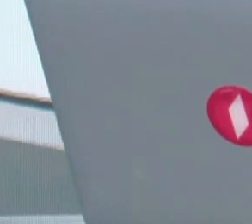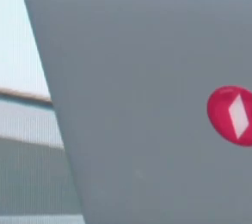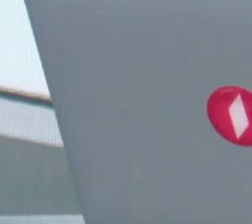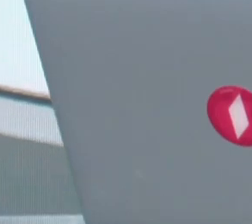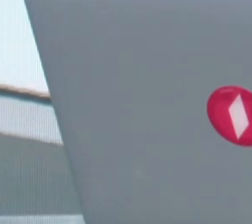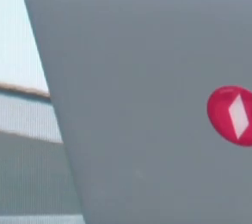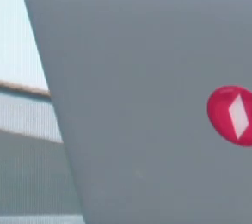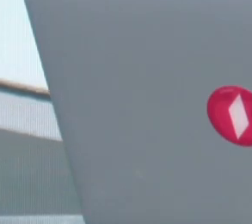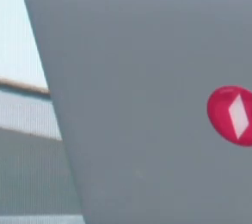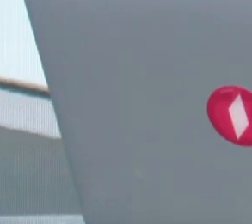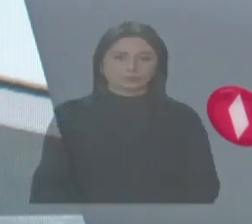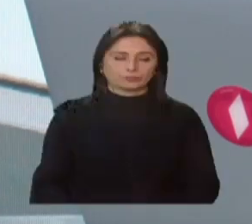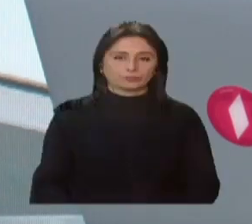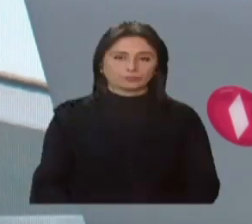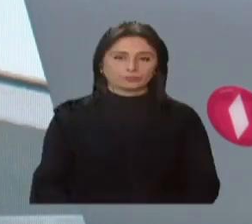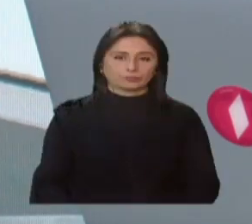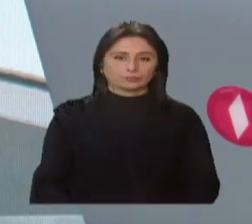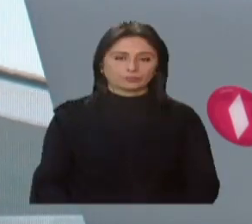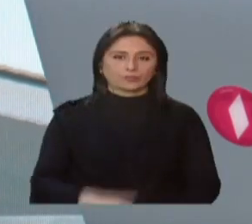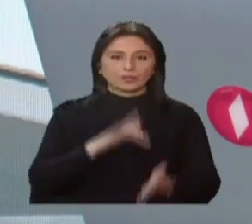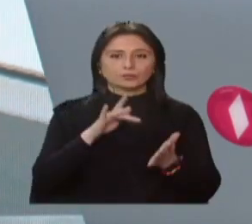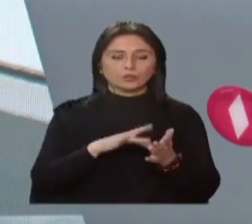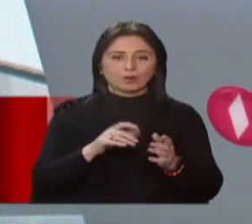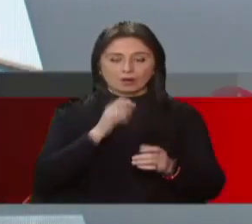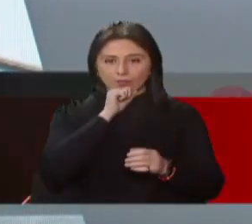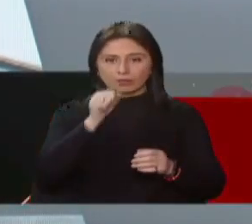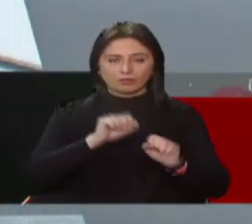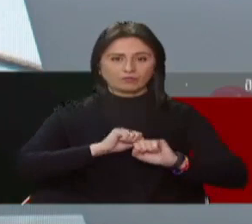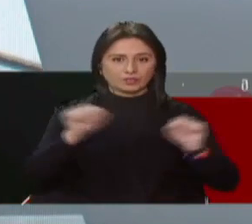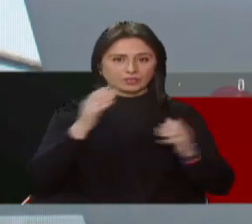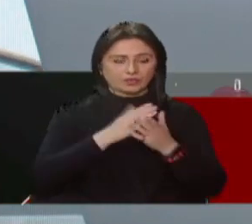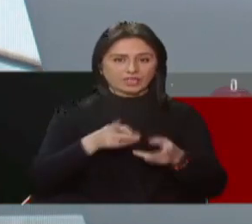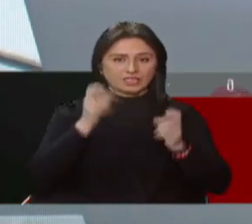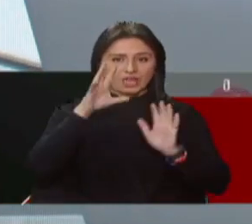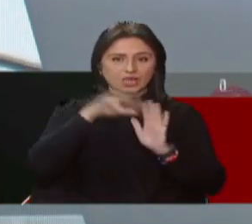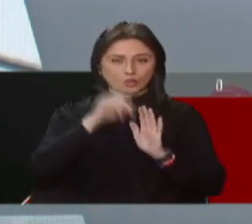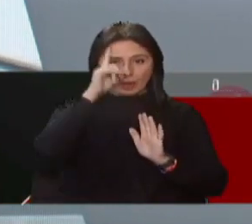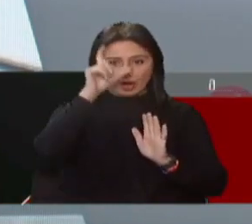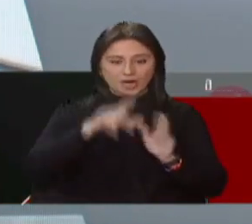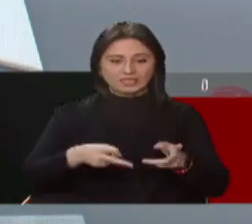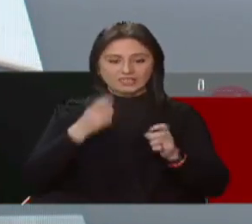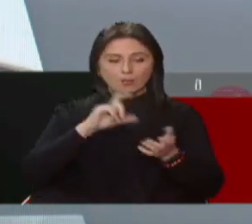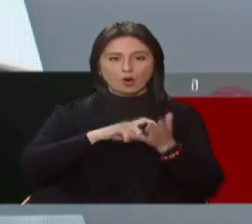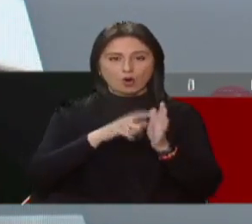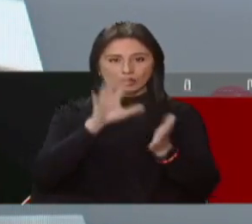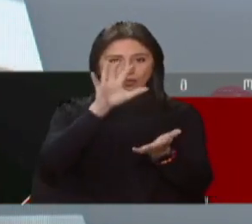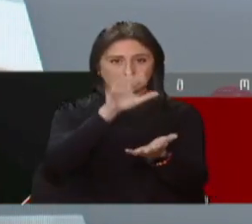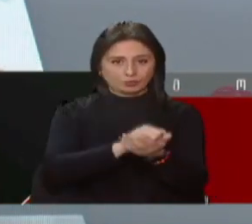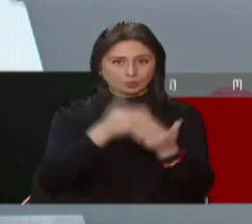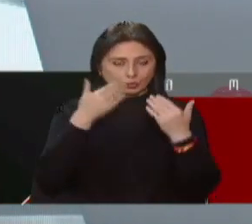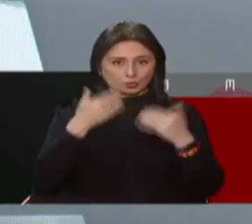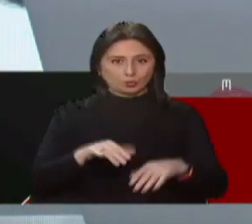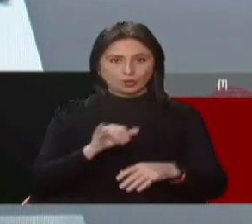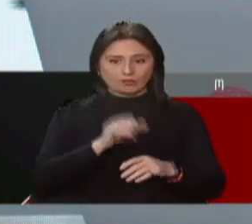თბილისში აღმაშენებლის ხეივანზე მდებარე ერთ-ერთ სასტუმროში მოქალაქემ ხელყუმბარა ააფეთქა. წინასწარი ინფორმაციით მამაკაცმა სასტუმროს ერთ-ერთი ნომერი დაჯავშნა,